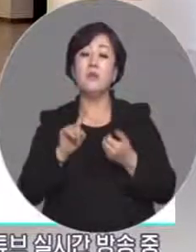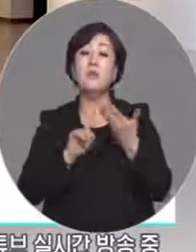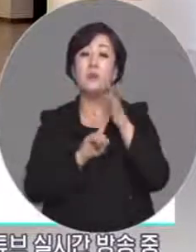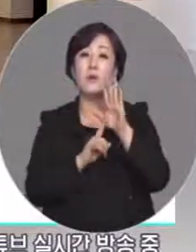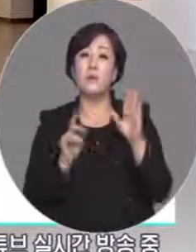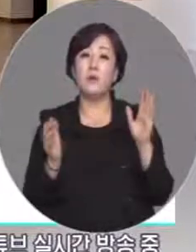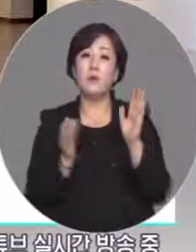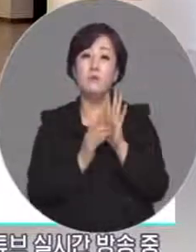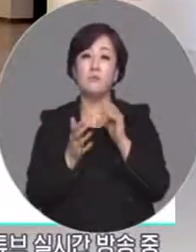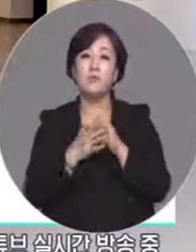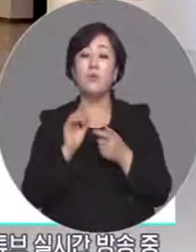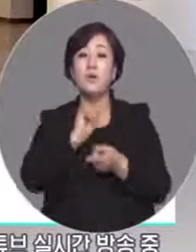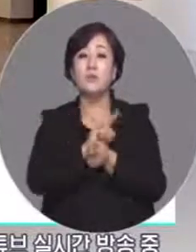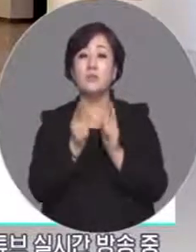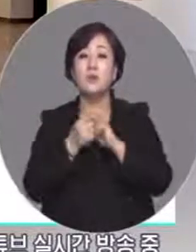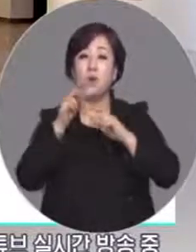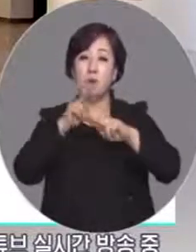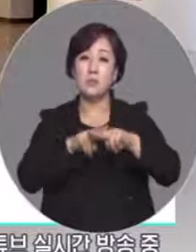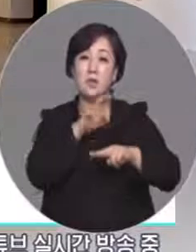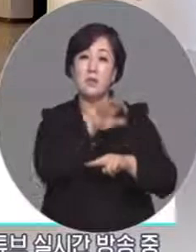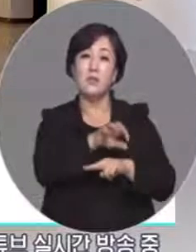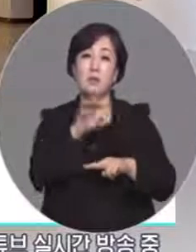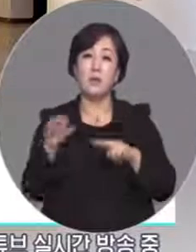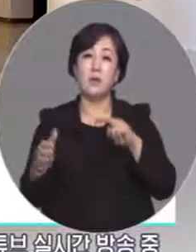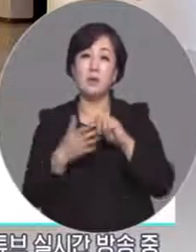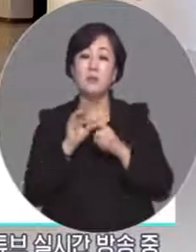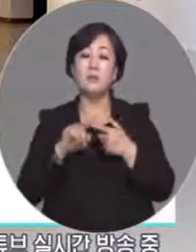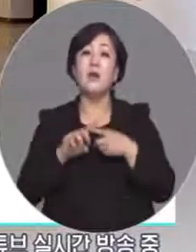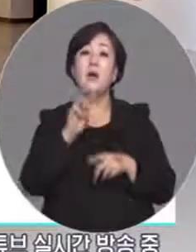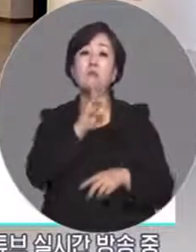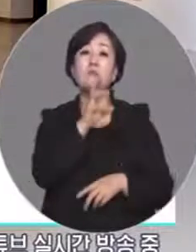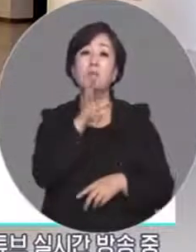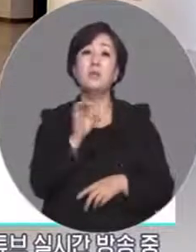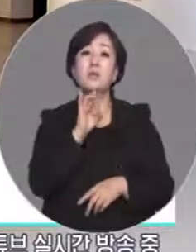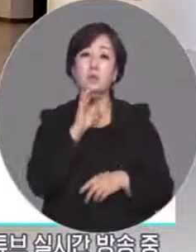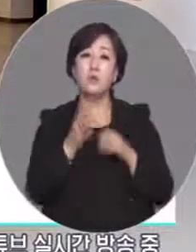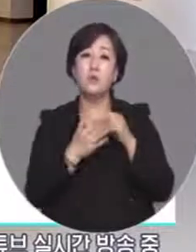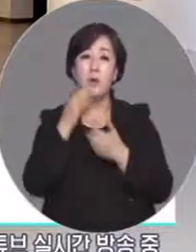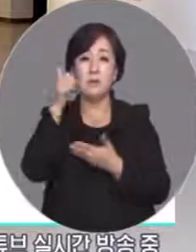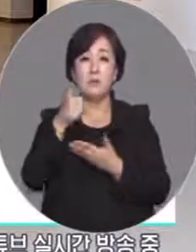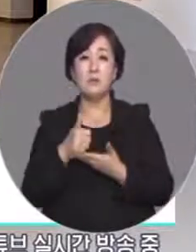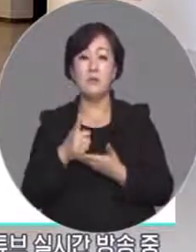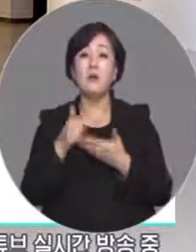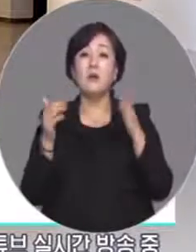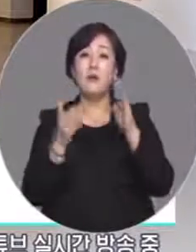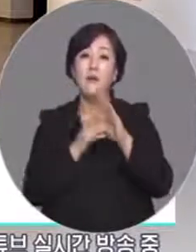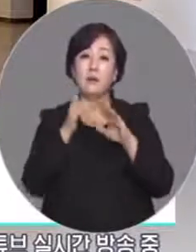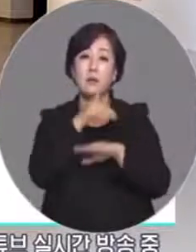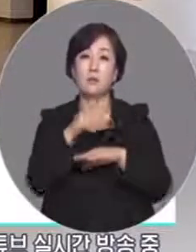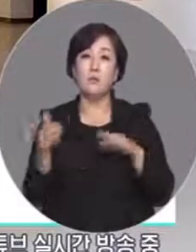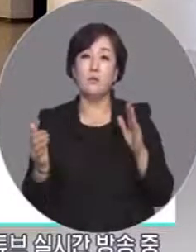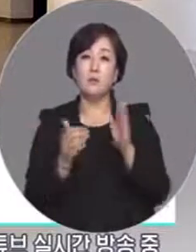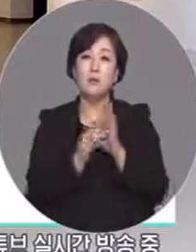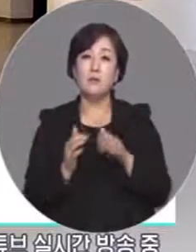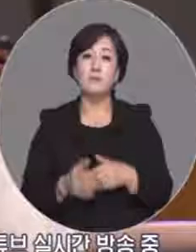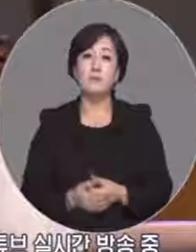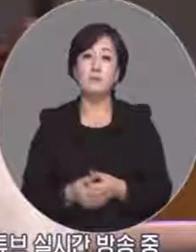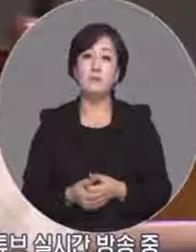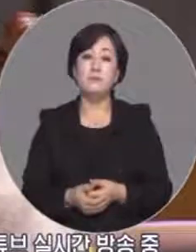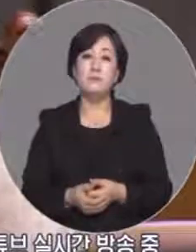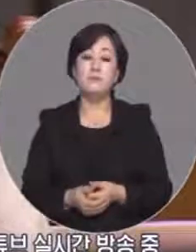올립니다. 거리 두기를 위해 객석의 30%만 관객을 받습니다. 김예은 기자입니다.